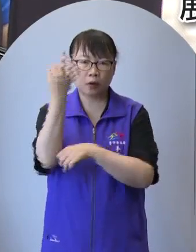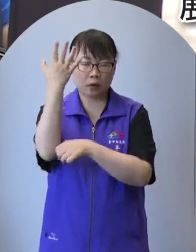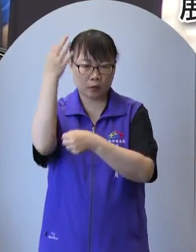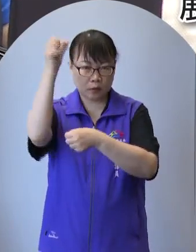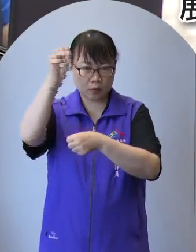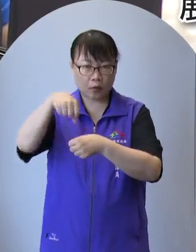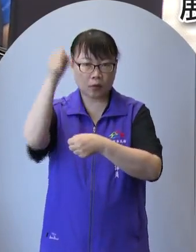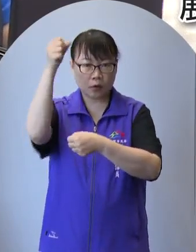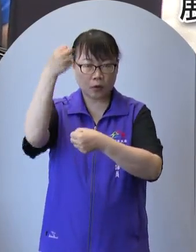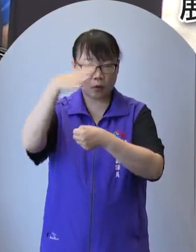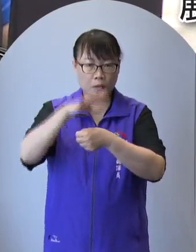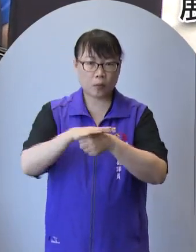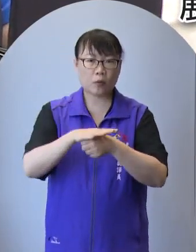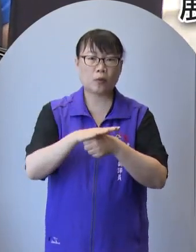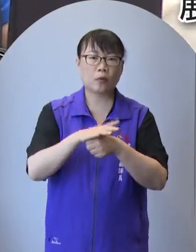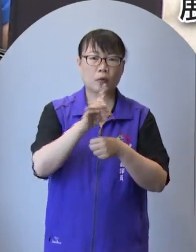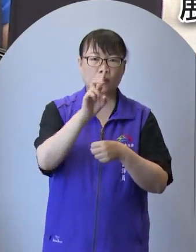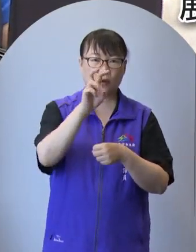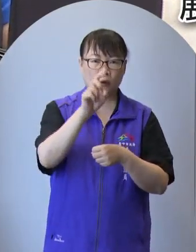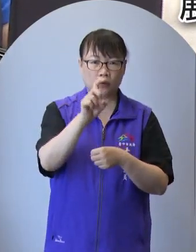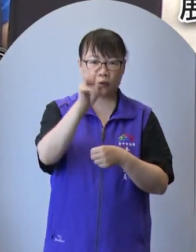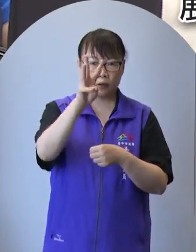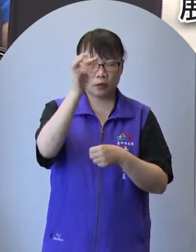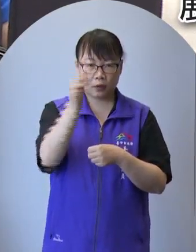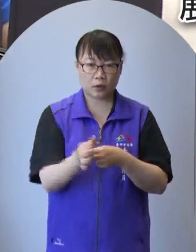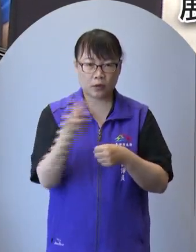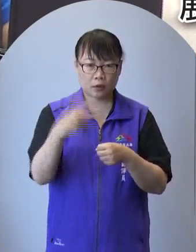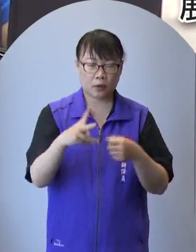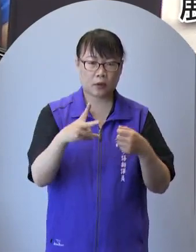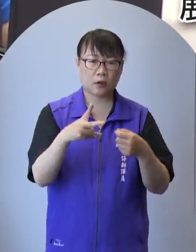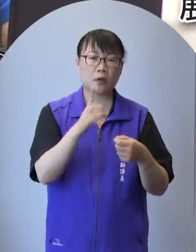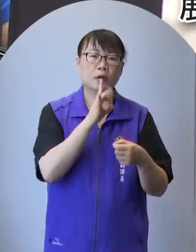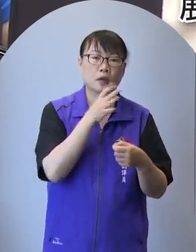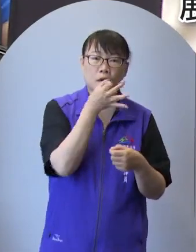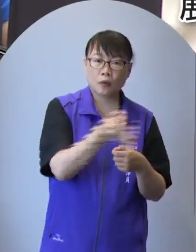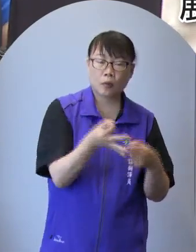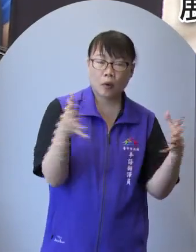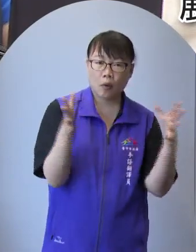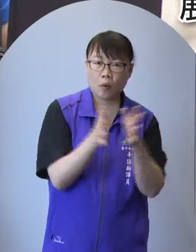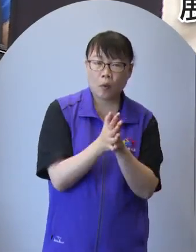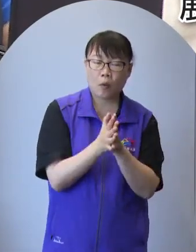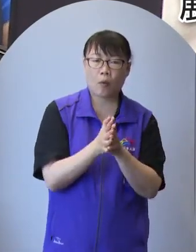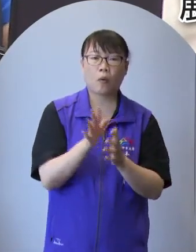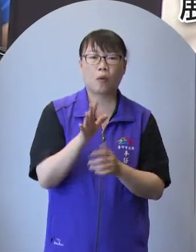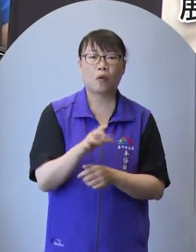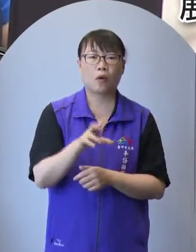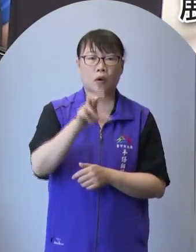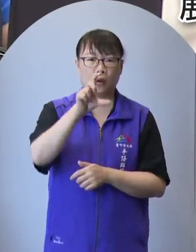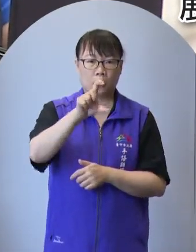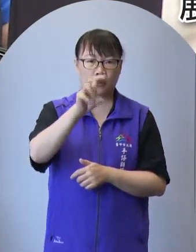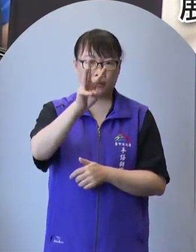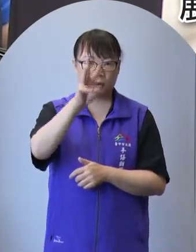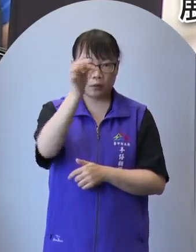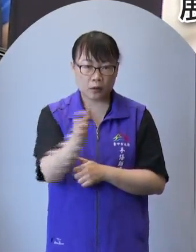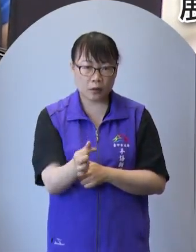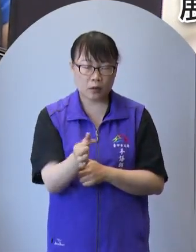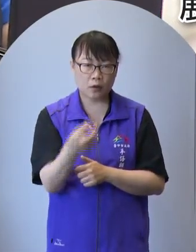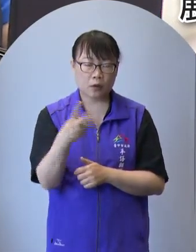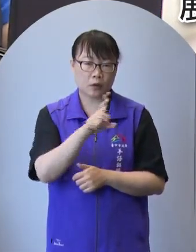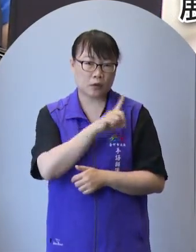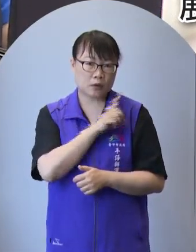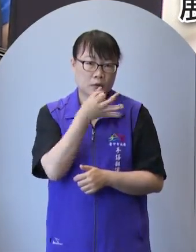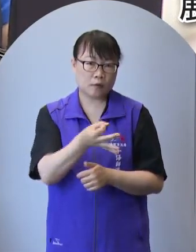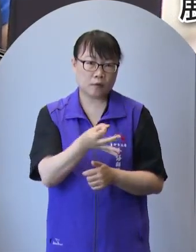13亿2000多万，再加上我们的配合款，总共现在是总经费是63亿，加上我们的自筹